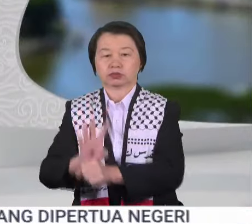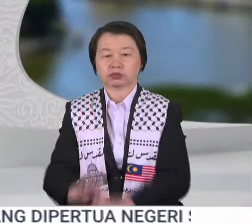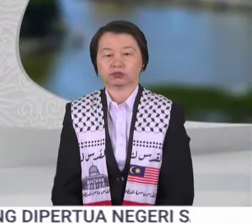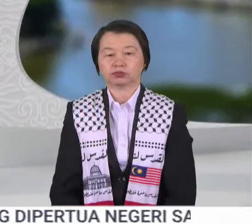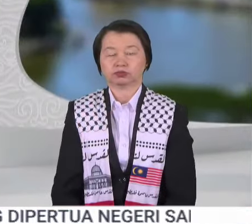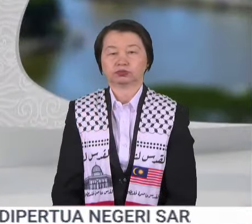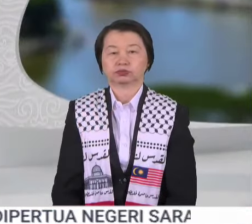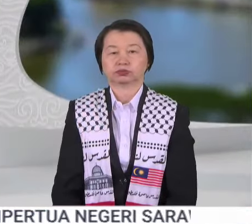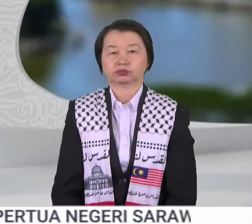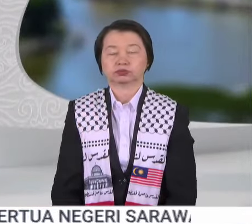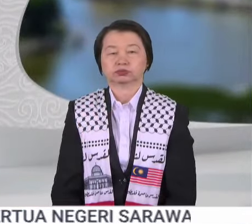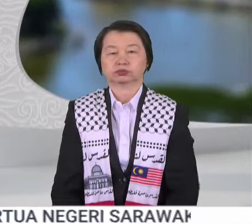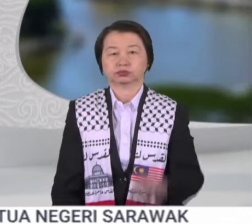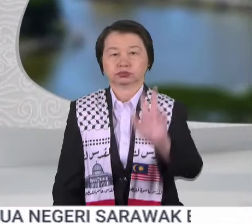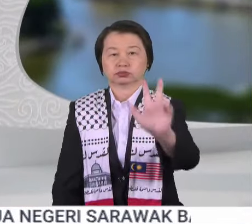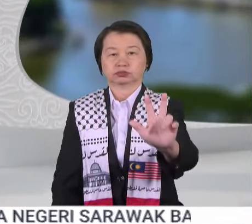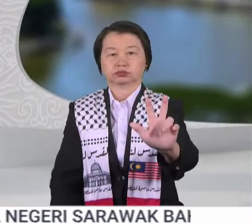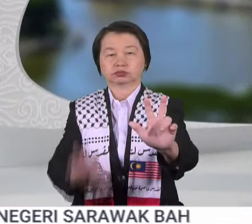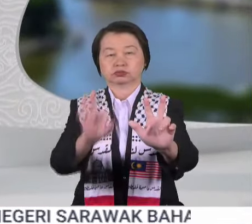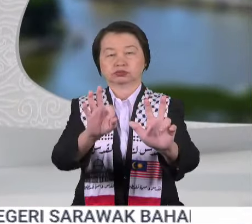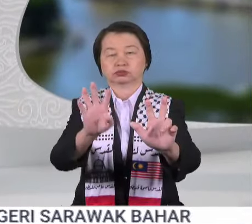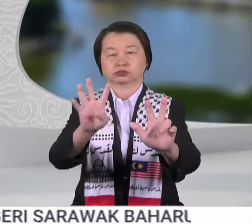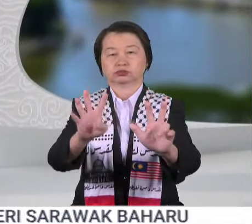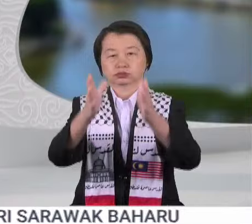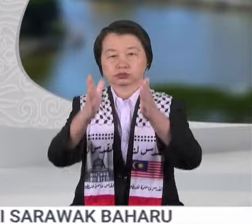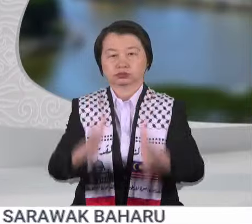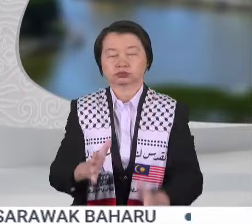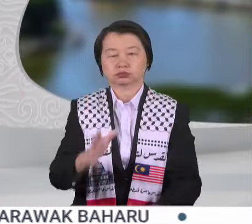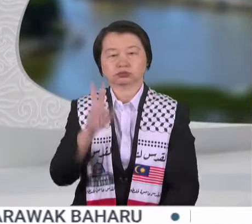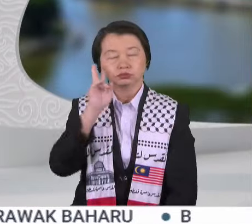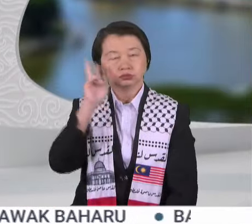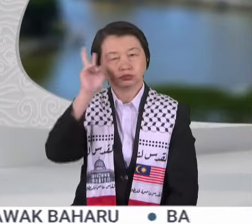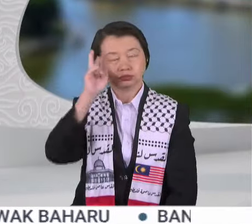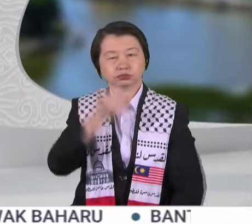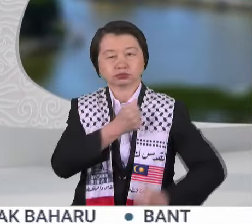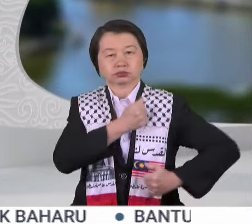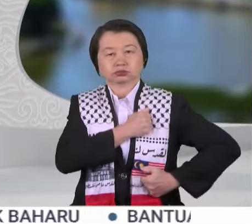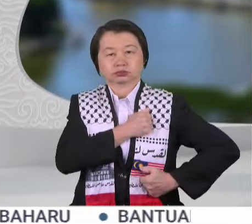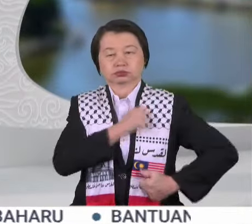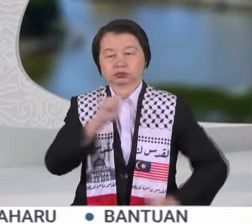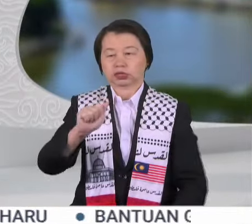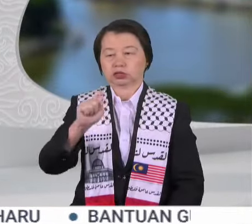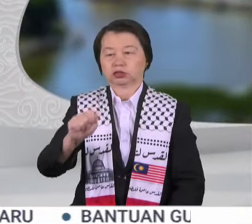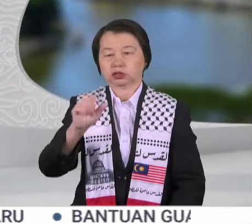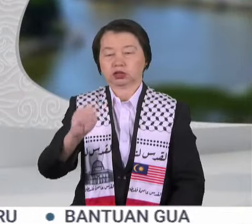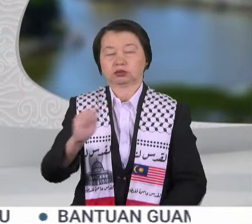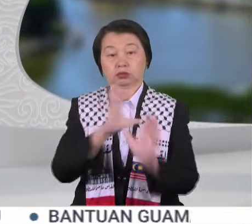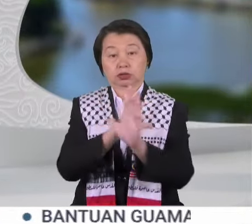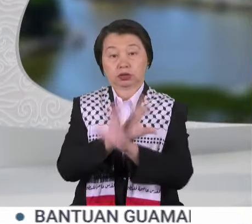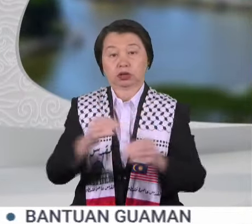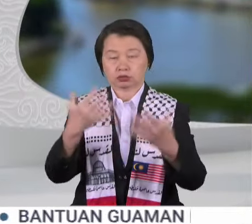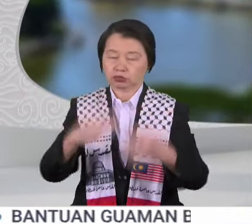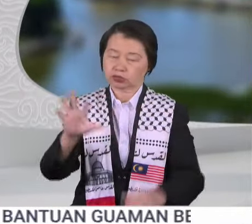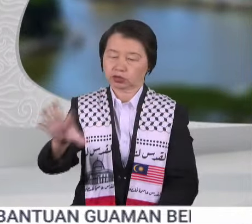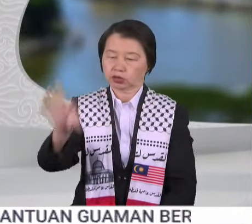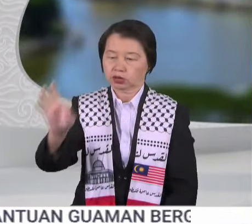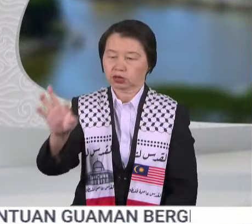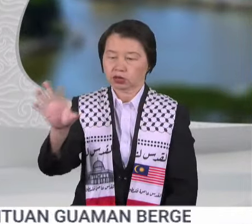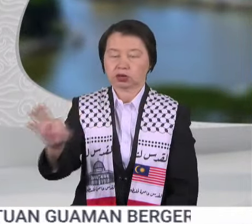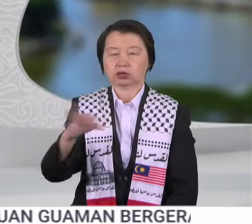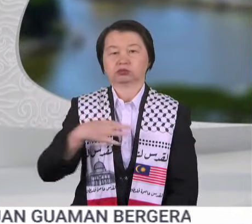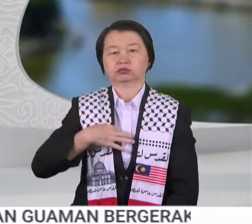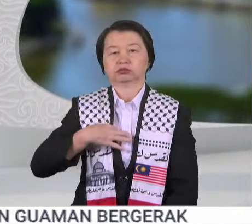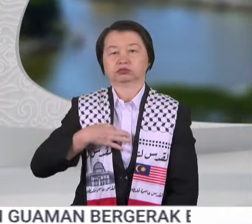tahun seramai 394 orang Veteran angkatan tentera Malaysia ATM di Sarawak telah dilantik sebagai